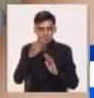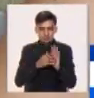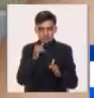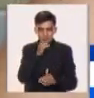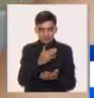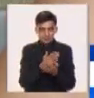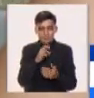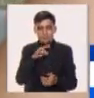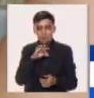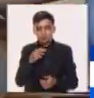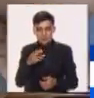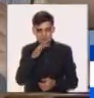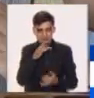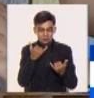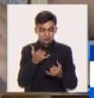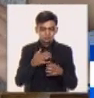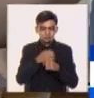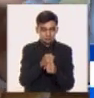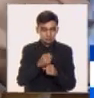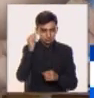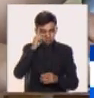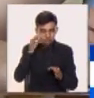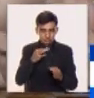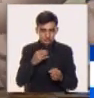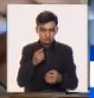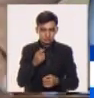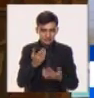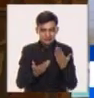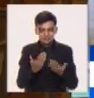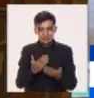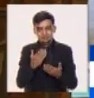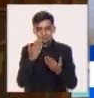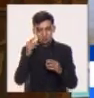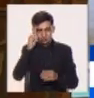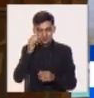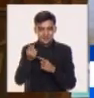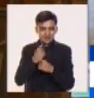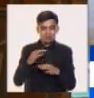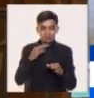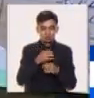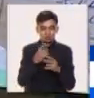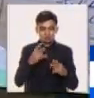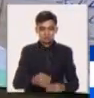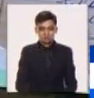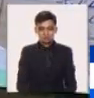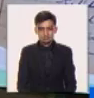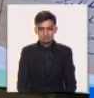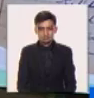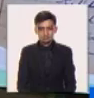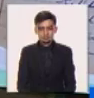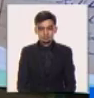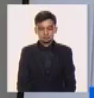время пандемии, просят хотя бы сократить количество уроков и так называемых учебных заданий. Жанат Айтенова,